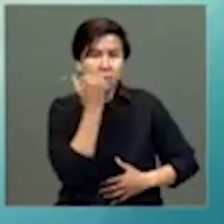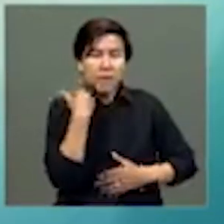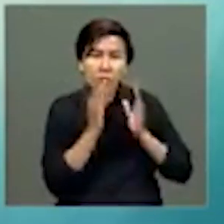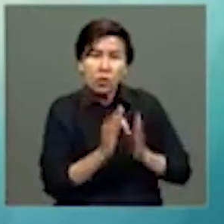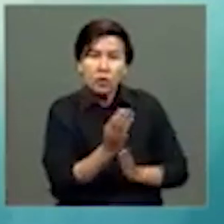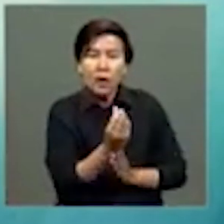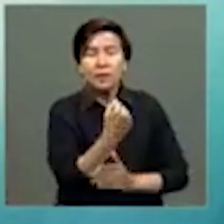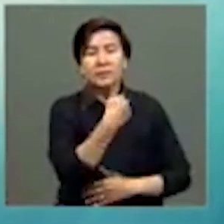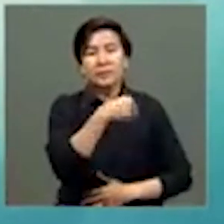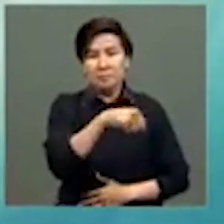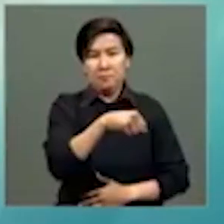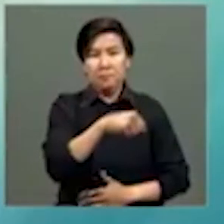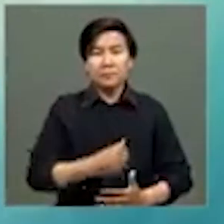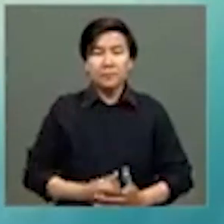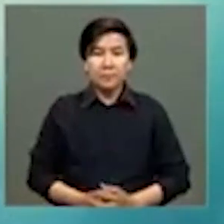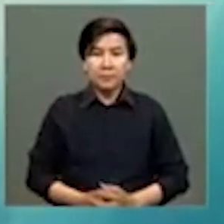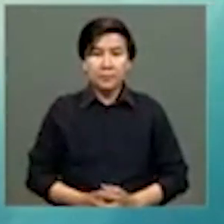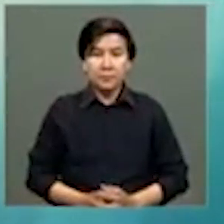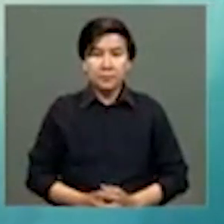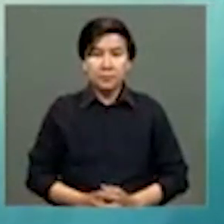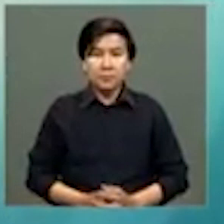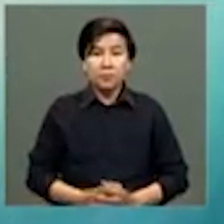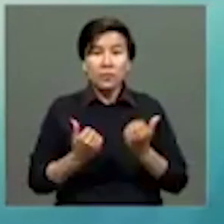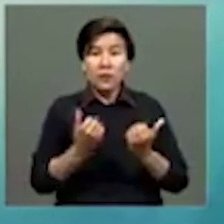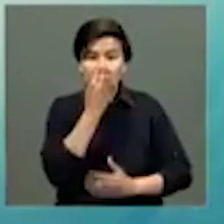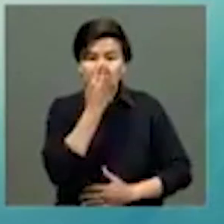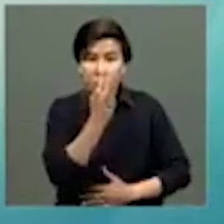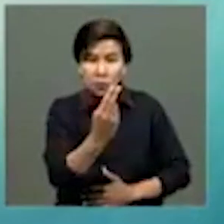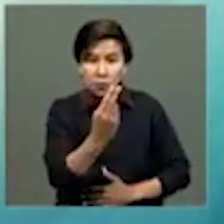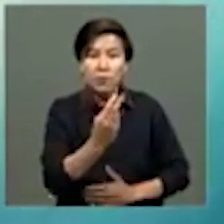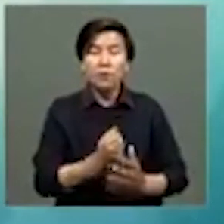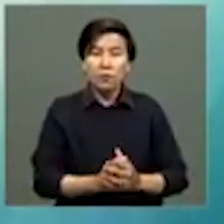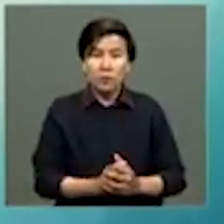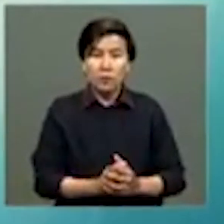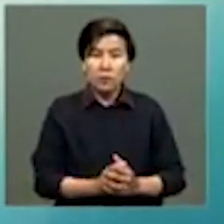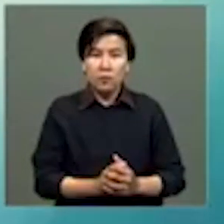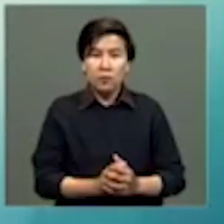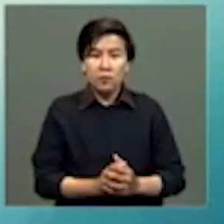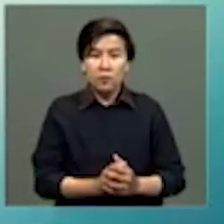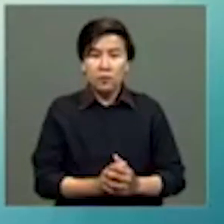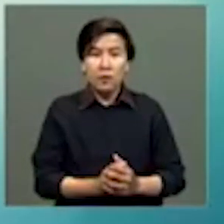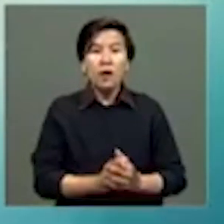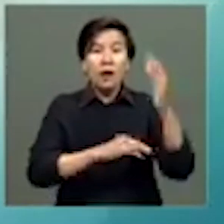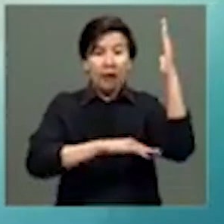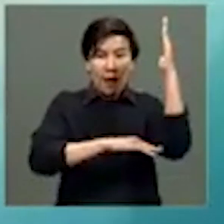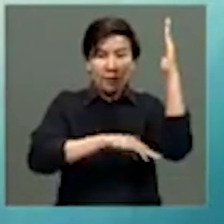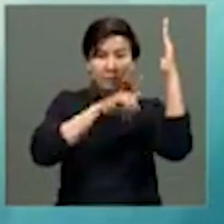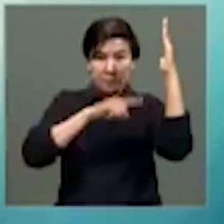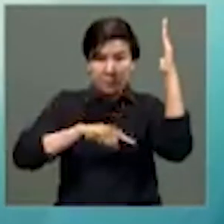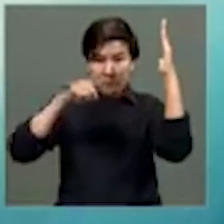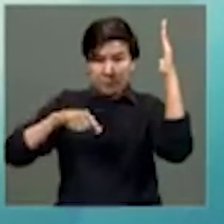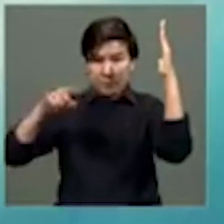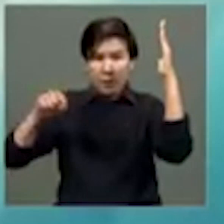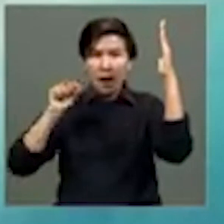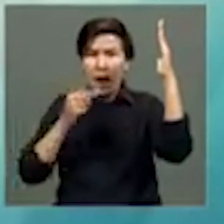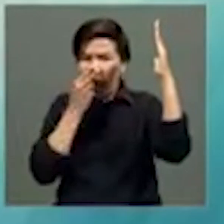10รายค่ะวันนี้ถ้าไปดูตัวเลขแล้วก็สถานการณ์แนวโน้มจากกราฟถัดไปนี่นะคะจะเห็นได้เล